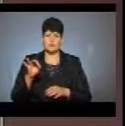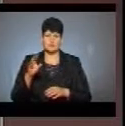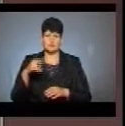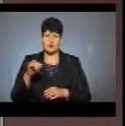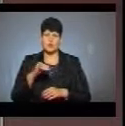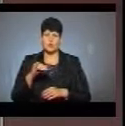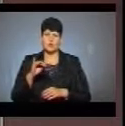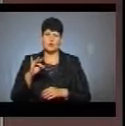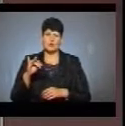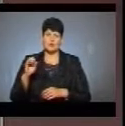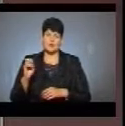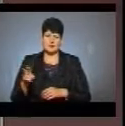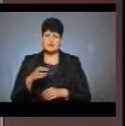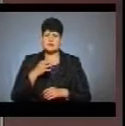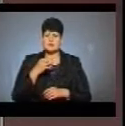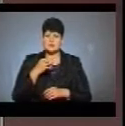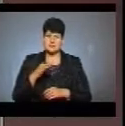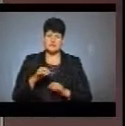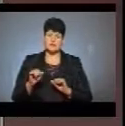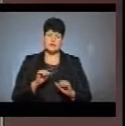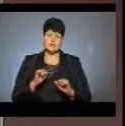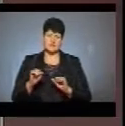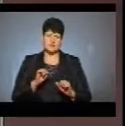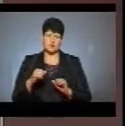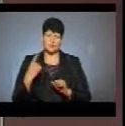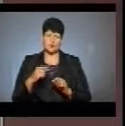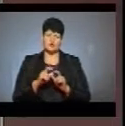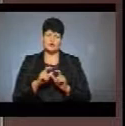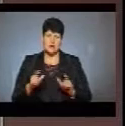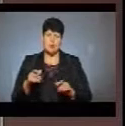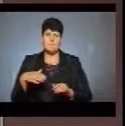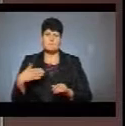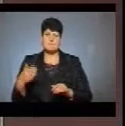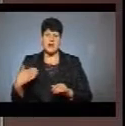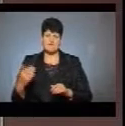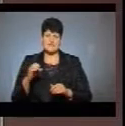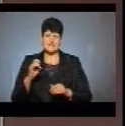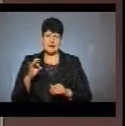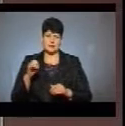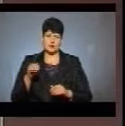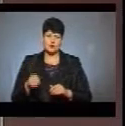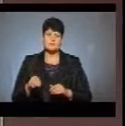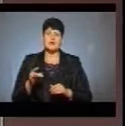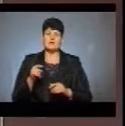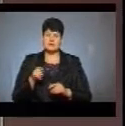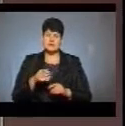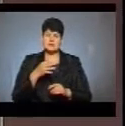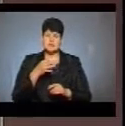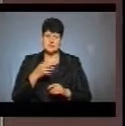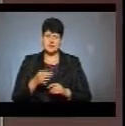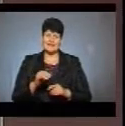Юрику, повідомив керівник обласного штабу правого сектору Назар Сарабун. Свою акцію протестувальники назвали